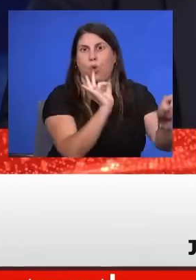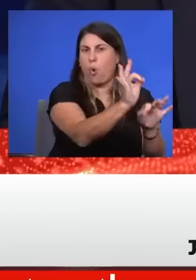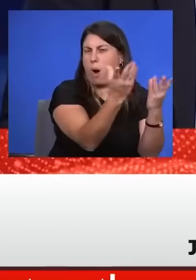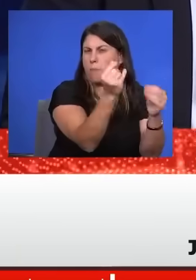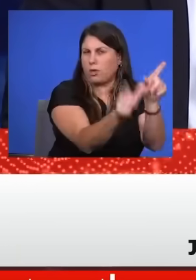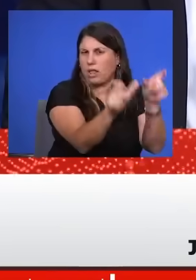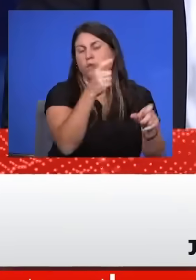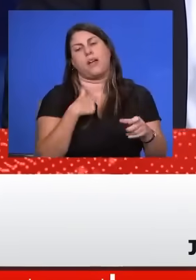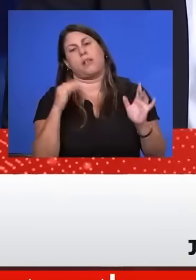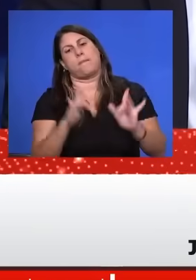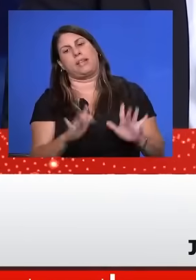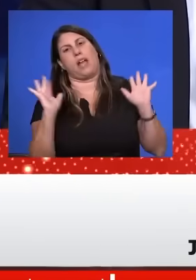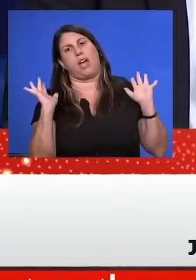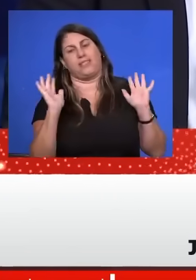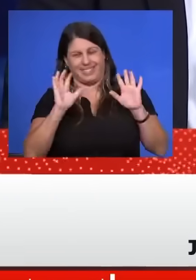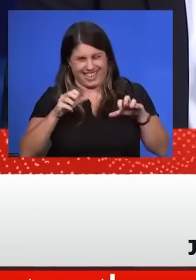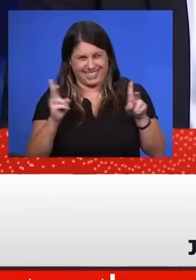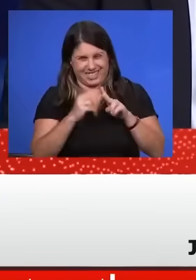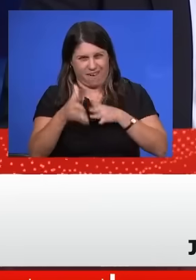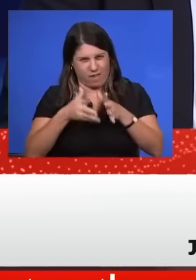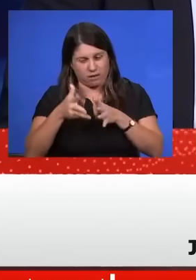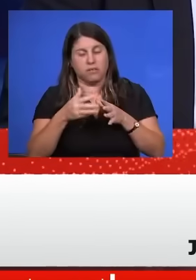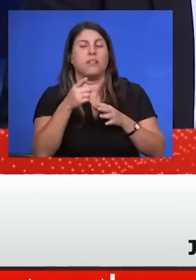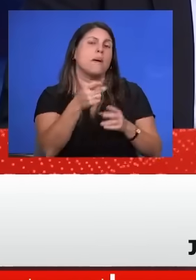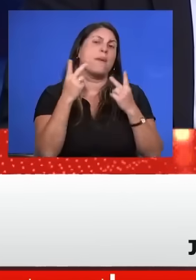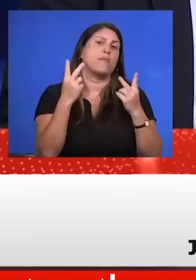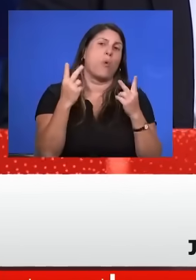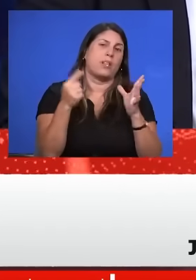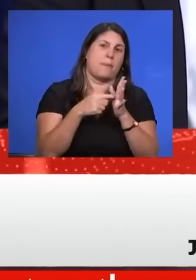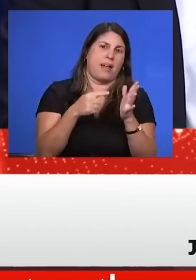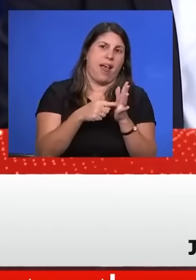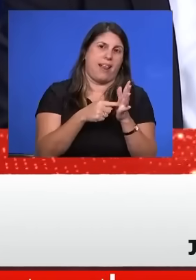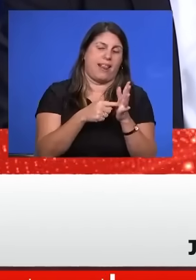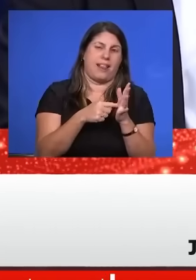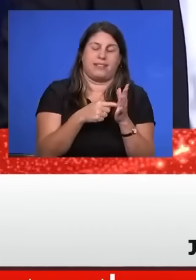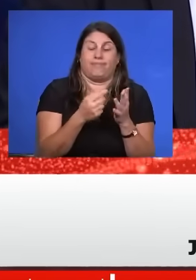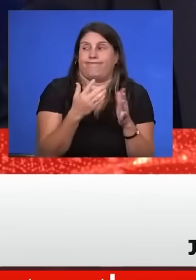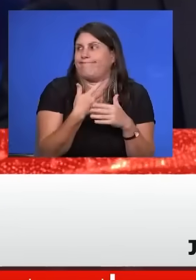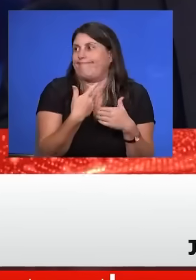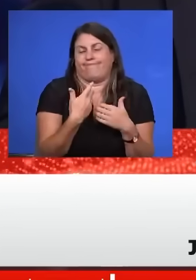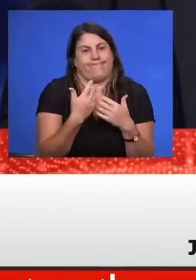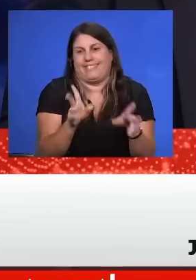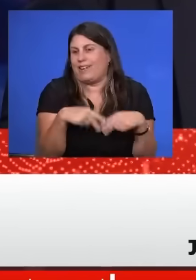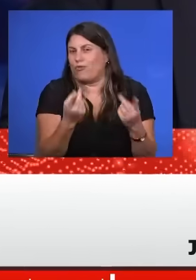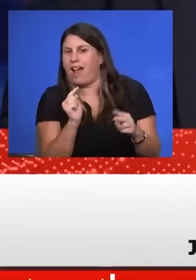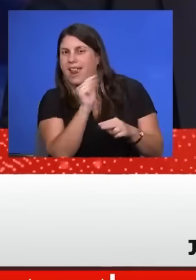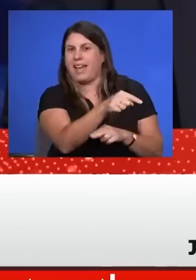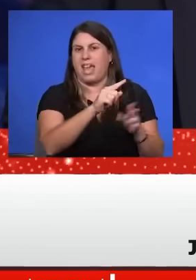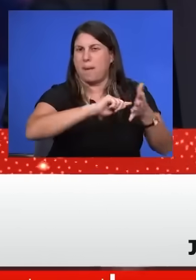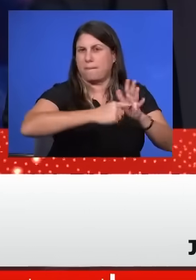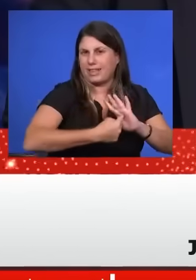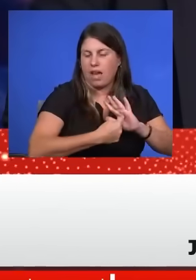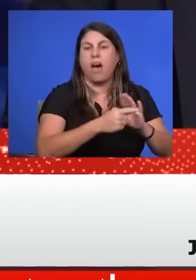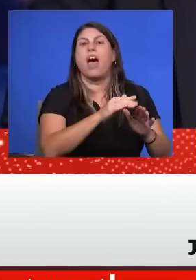לכך. וזה משמעותי מכיוון שברור שאין אפשרות להגיע ליעד שהציבה ישראל, חיסול היכולת הצבאית של חמאס,